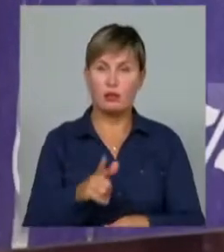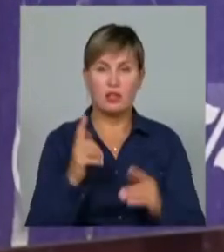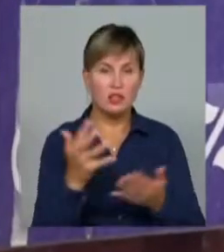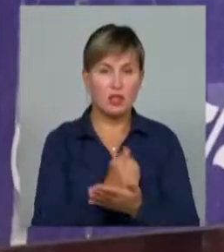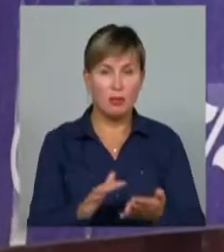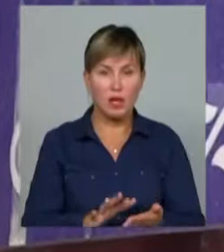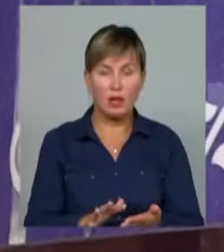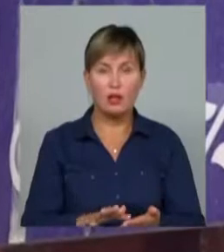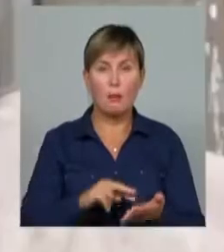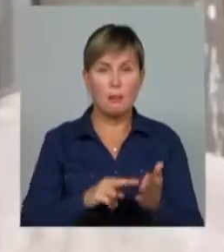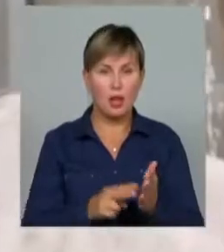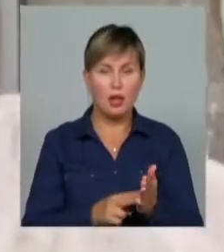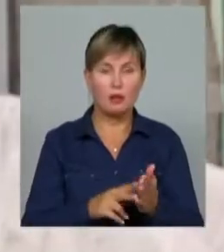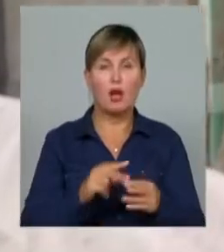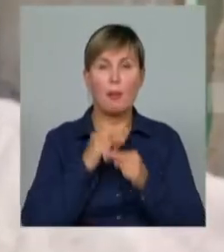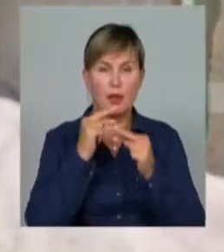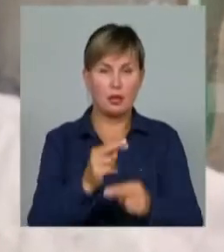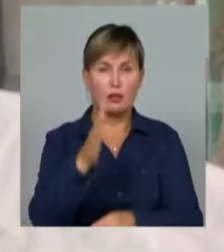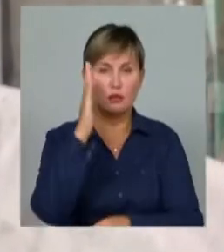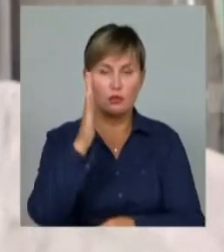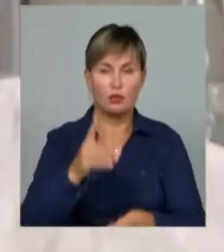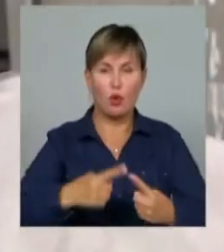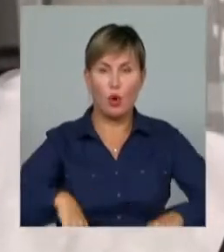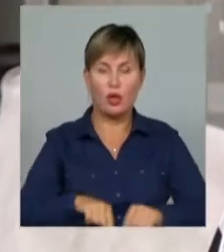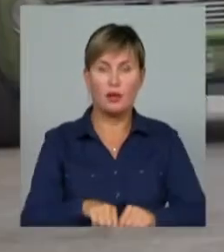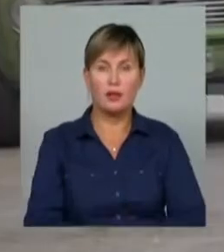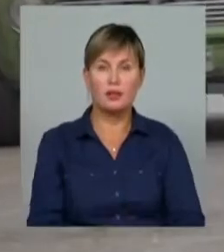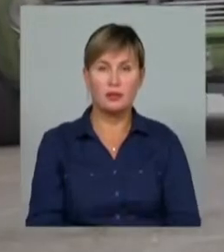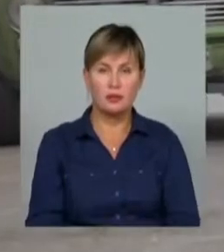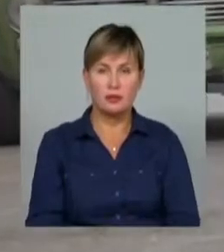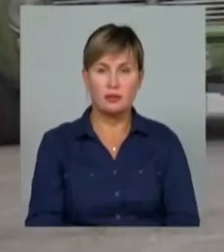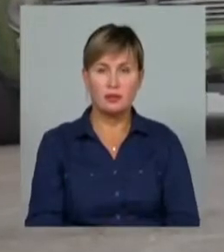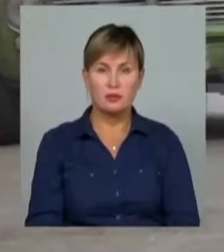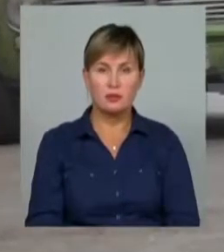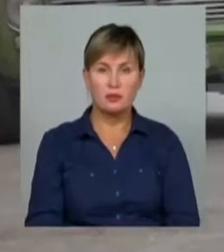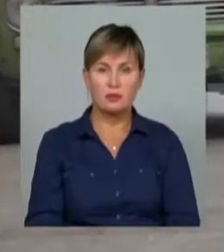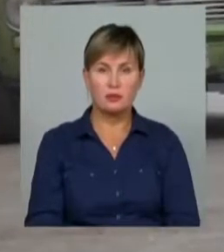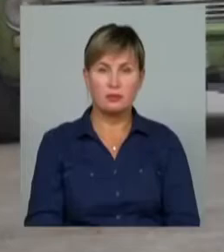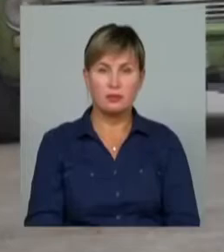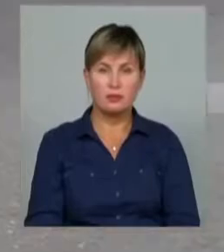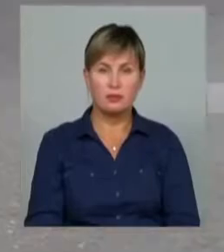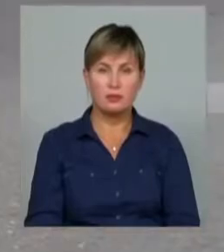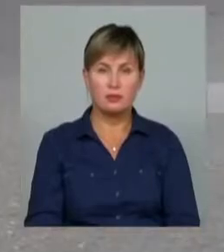ее планах обратиться в вышестоящие органы. Дамир Анитов, Гани Калуов, телеканал Алматы.